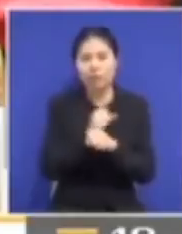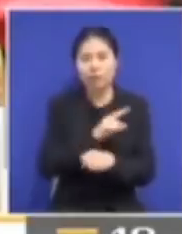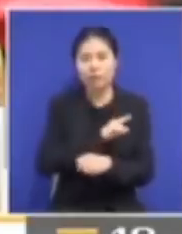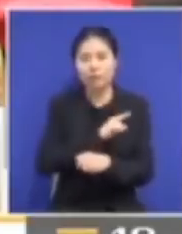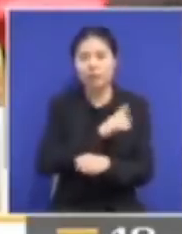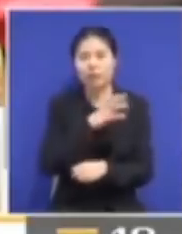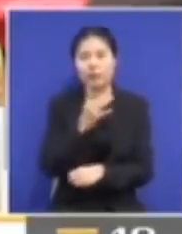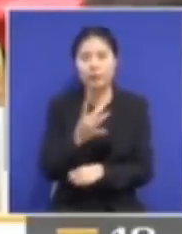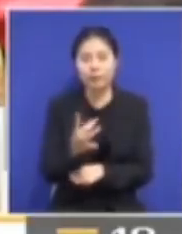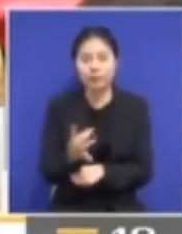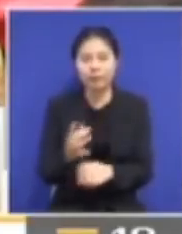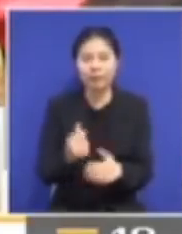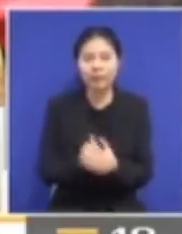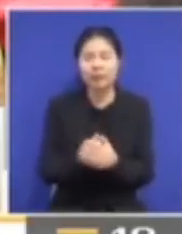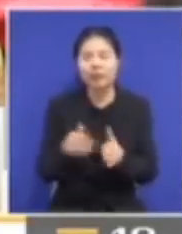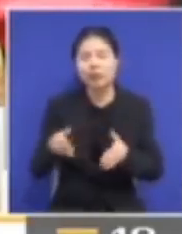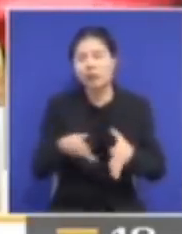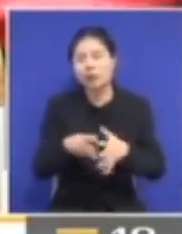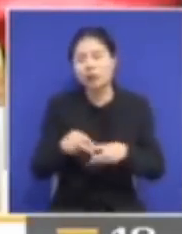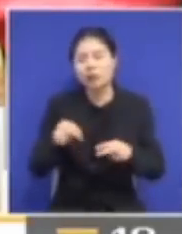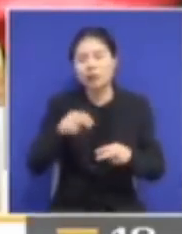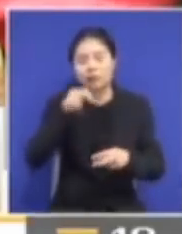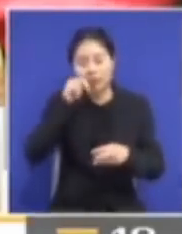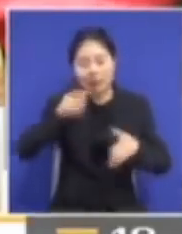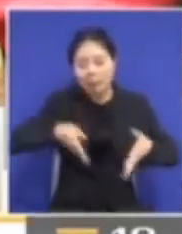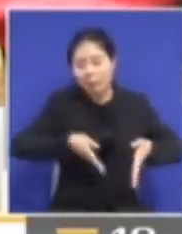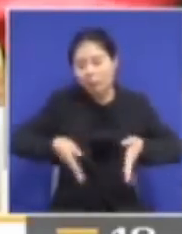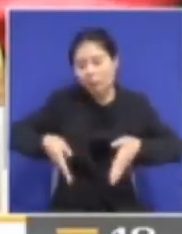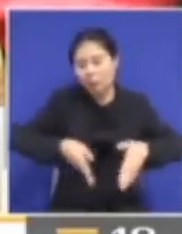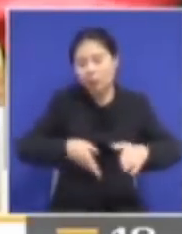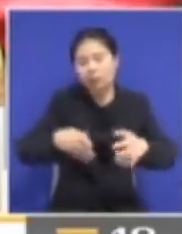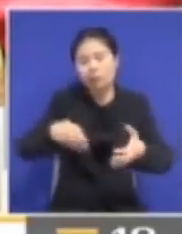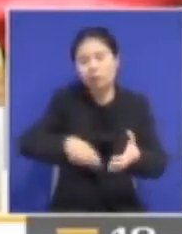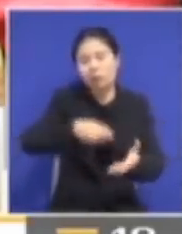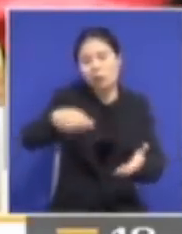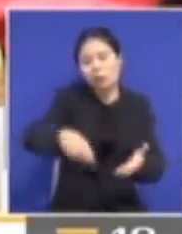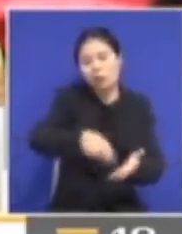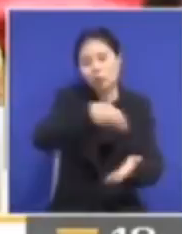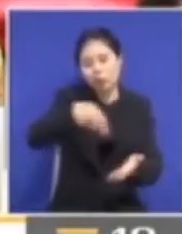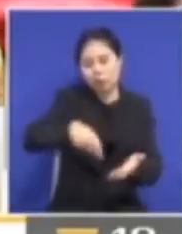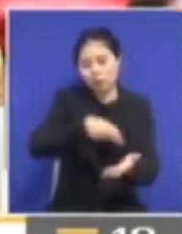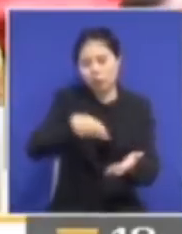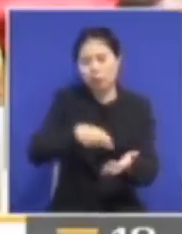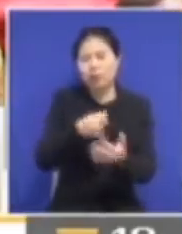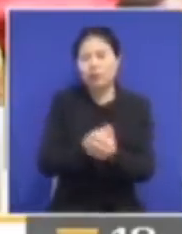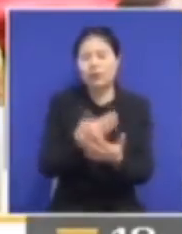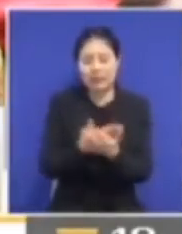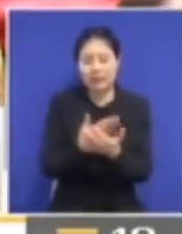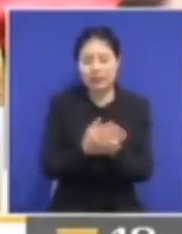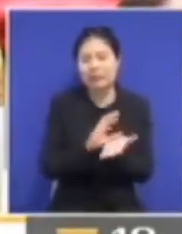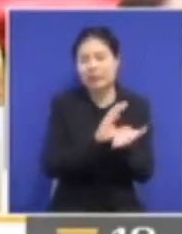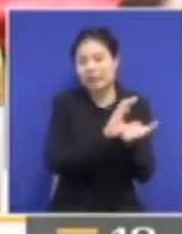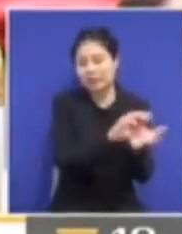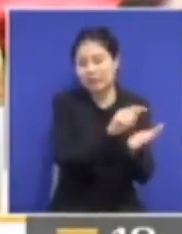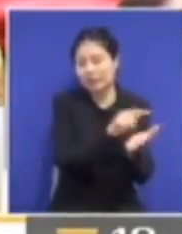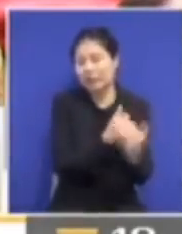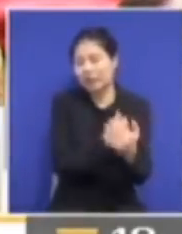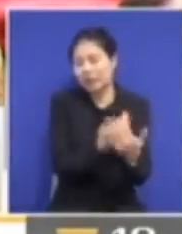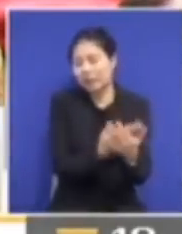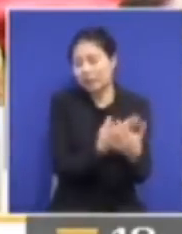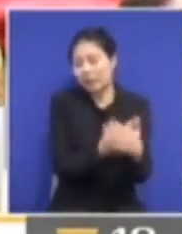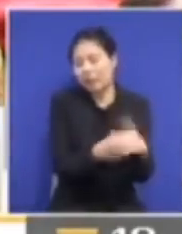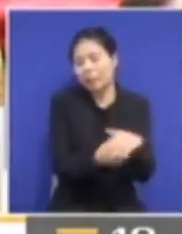น้าที่ขุดคูคลองเลยคนก็ไม่มีเครื่องมือไม้ก็ไม่มีไปให้งบประมาณเขานะกินหัวคิวกันดื้อๆอย่างเงี้ยนะ